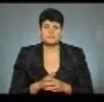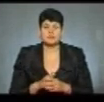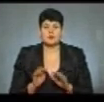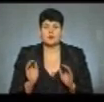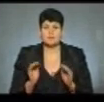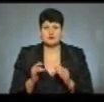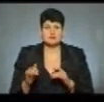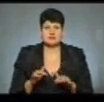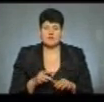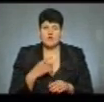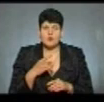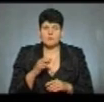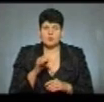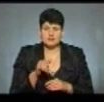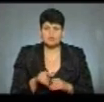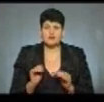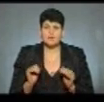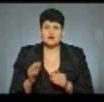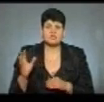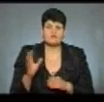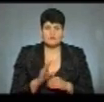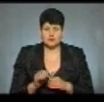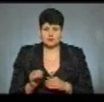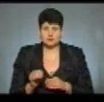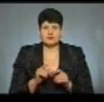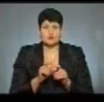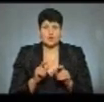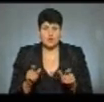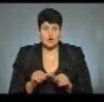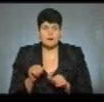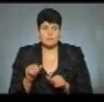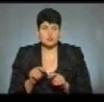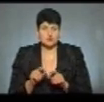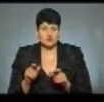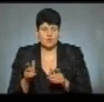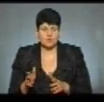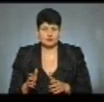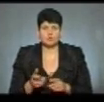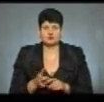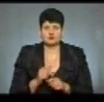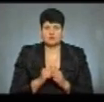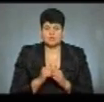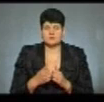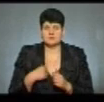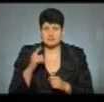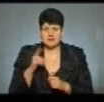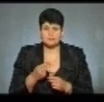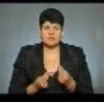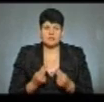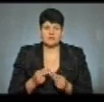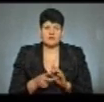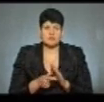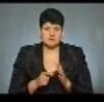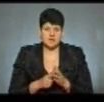обмежувальні заходи говорять про те, що вони обмежені всюди, як то в школі і поза школою. Дуже часто ми знаємо, що в нас є ігрові кімнати, в